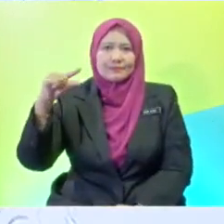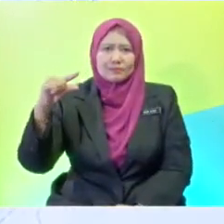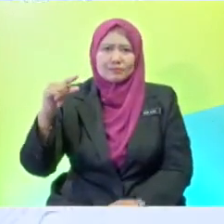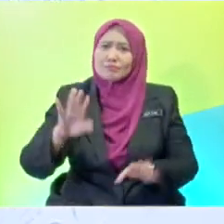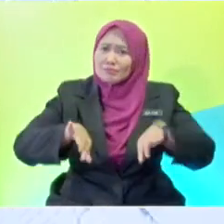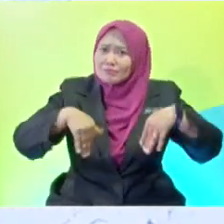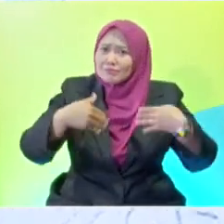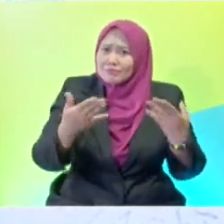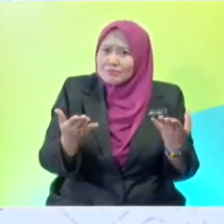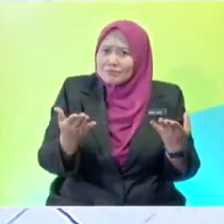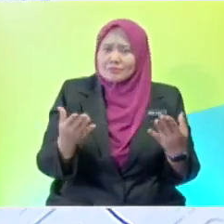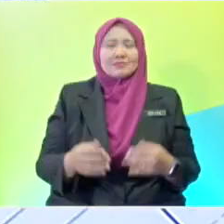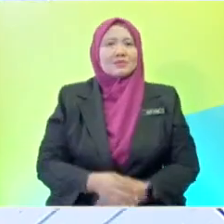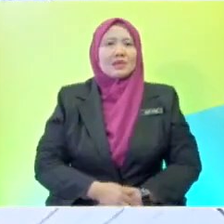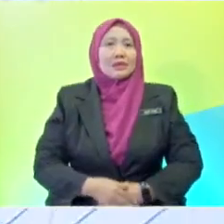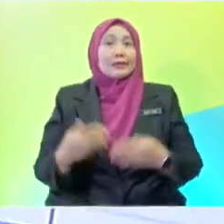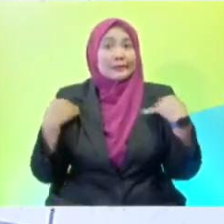tiga buah sekolah